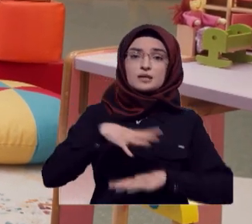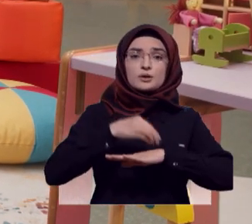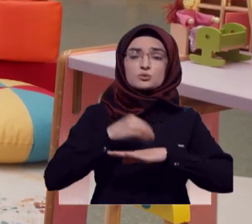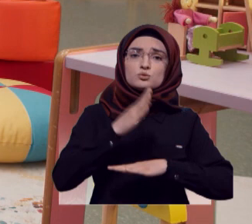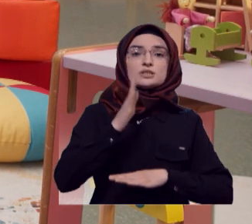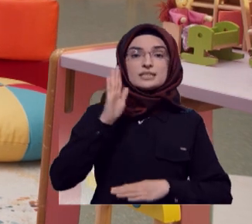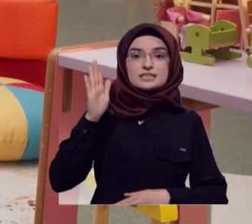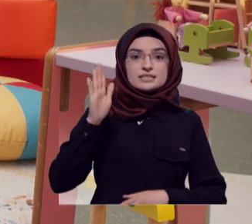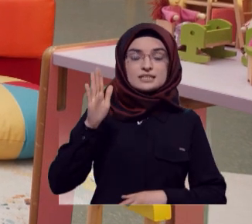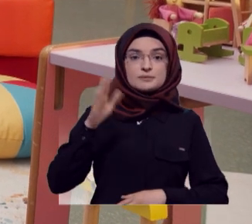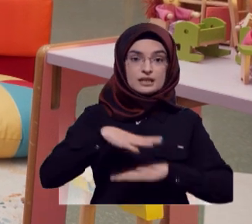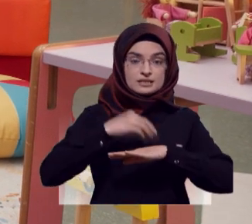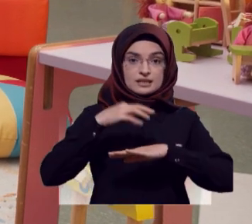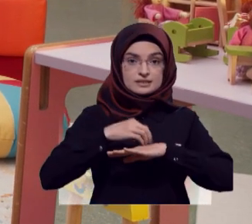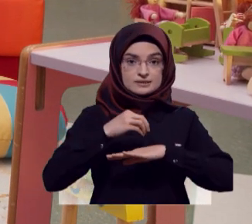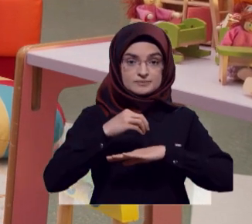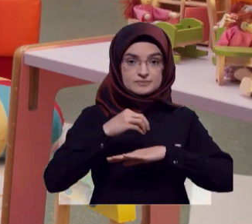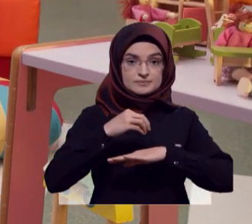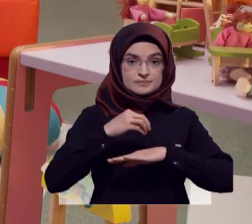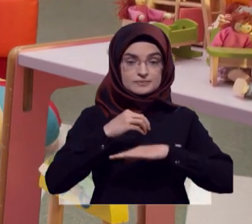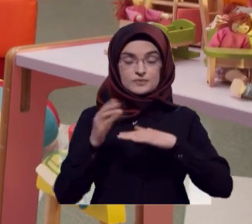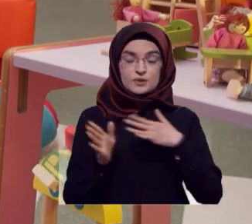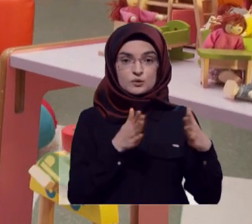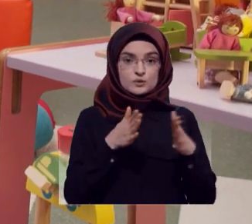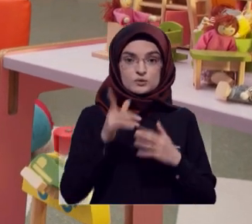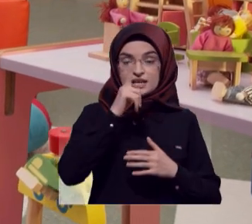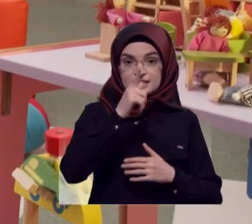dere, tepe, düz gideriz. Tepelerden